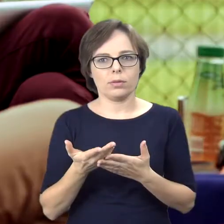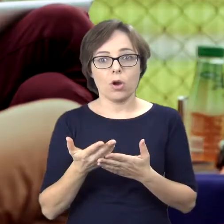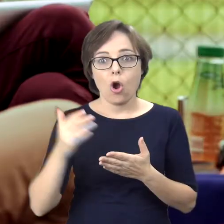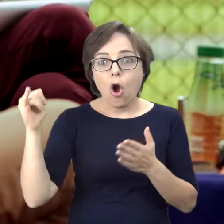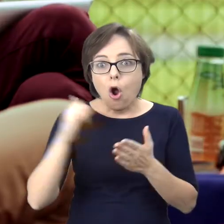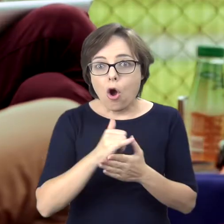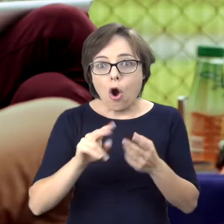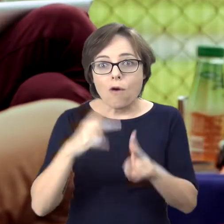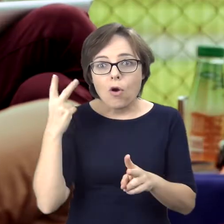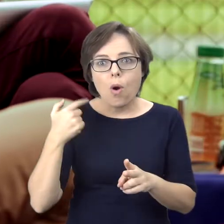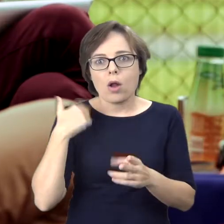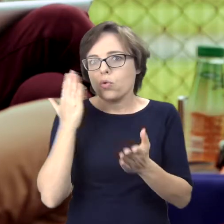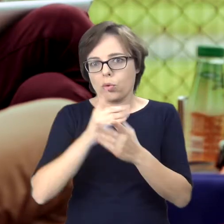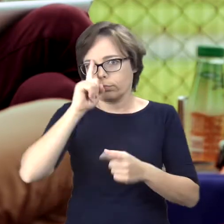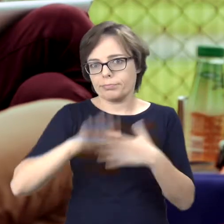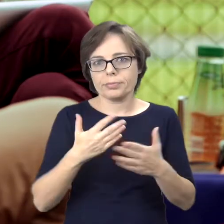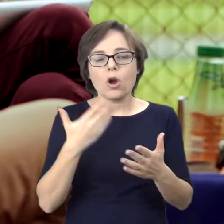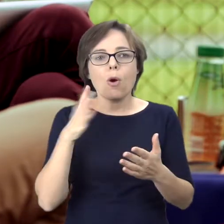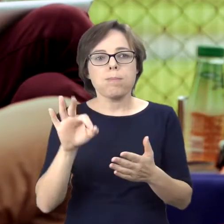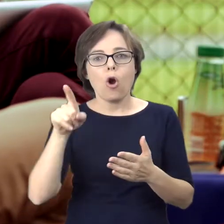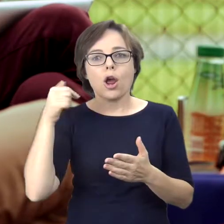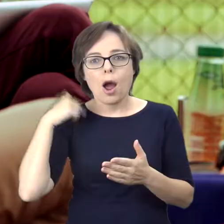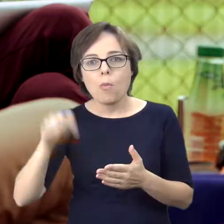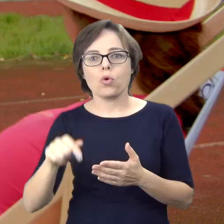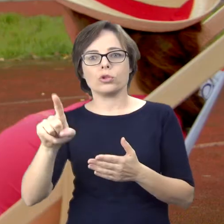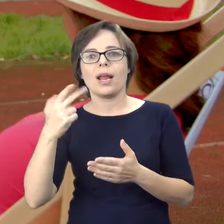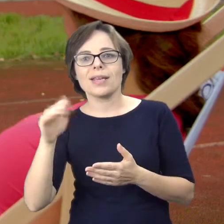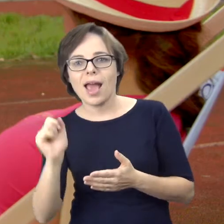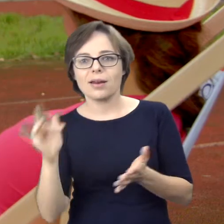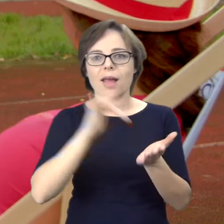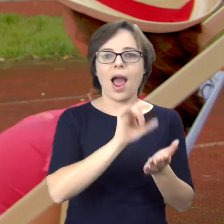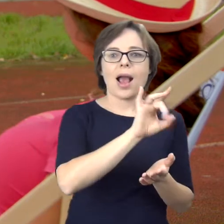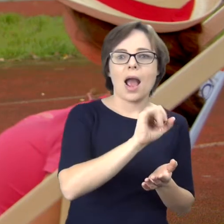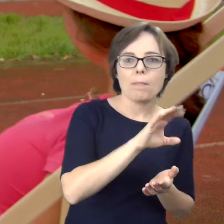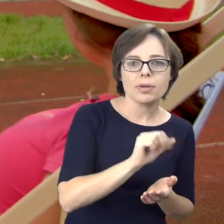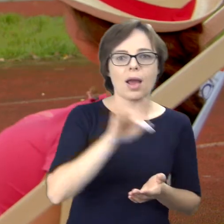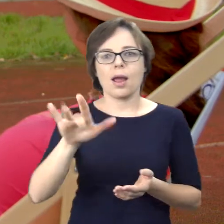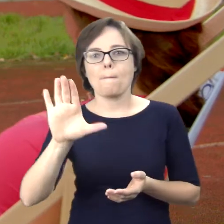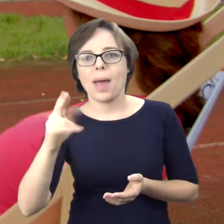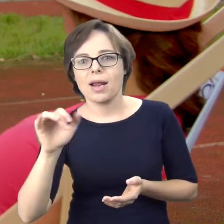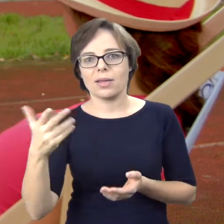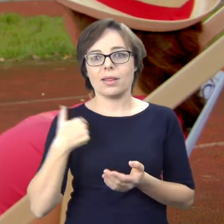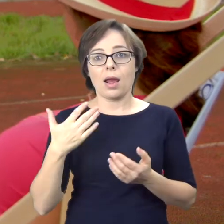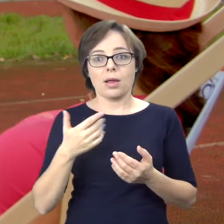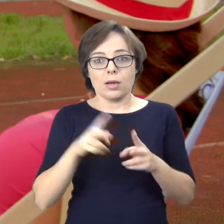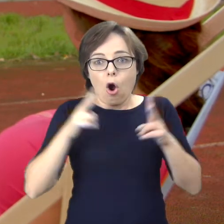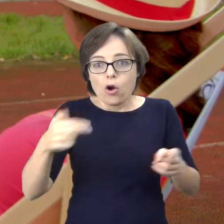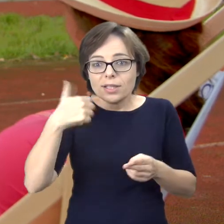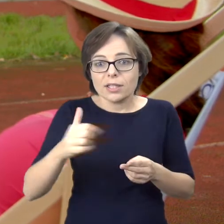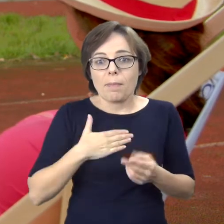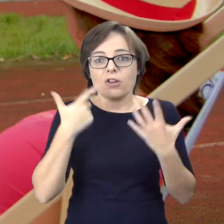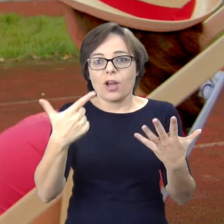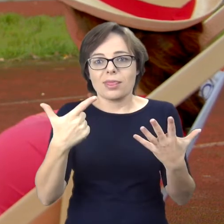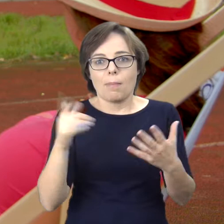głowie, bo ja musiałem polecieć z Nigerii do Gambii, z Gambii wrócić do Benina, żeby dalej lecieć. 3 maratony w tydzień i 7 lotów w międzyczasie miałem. I w ogóle były mega